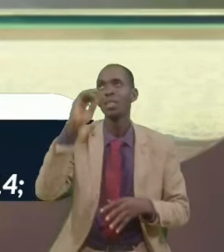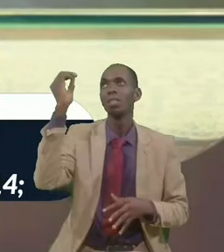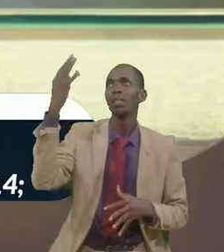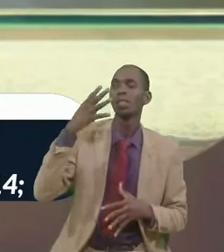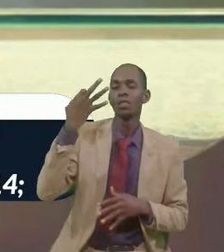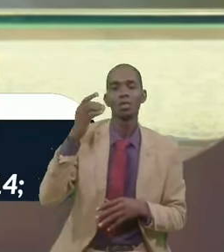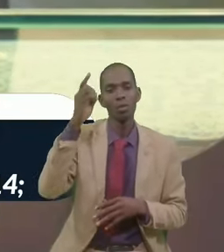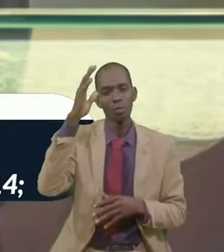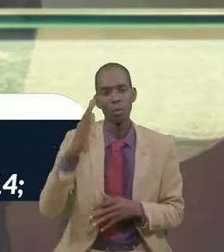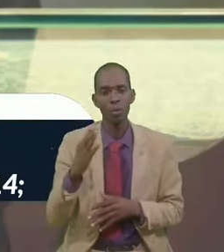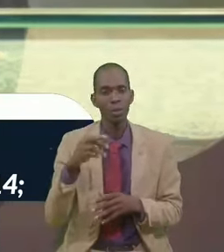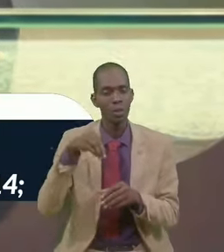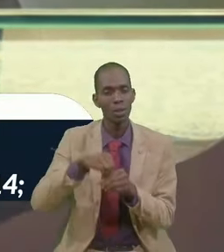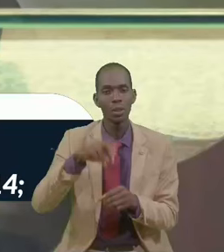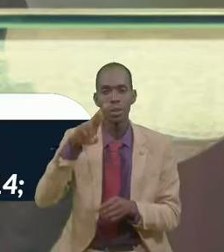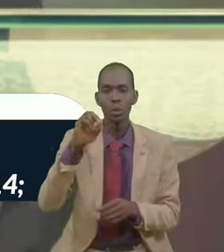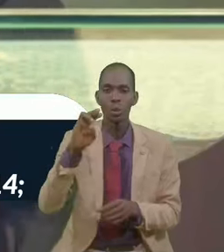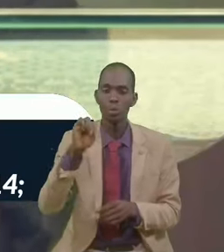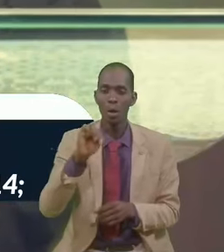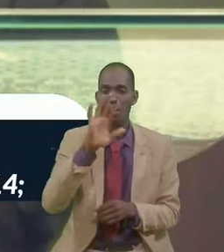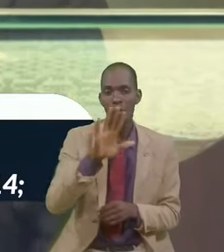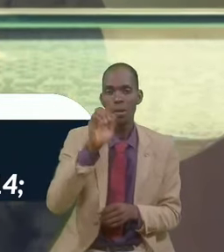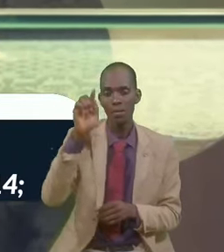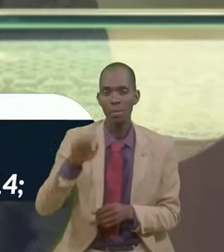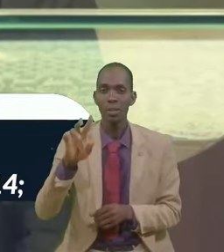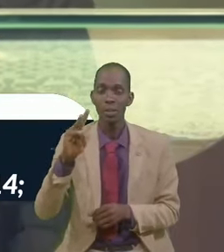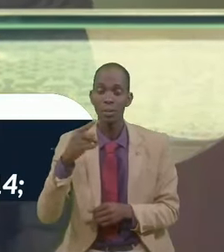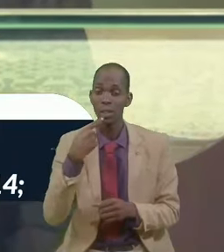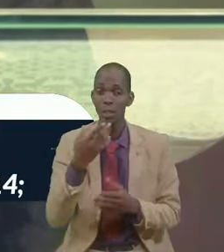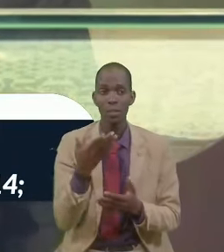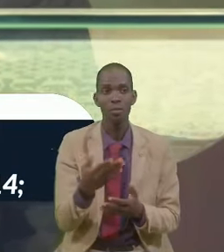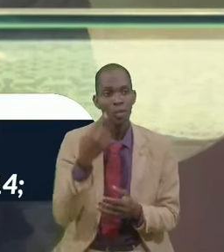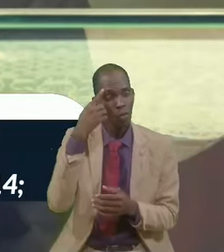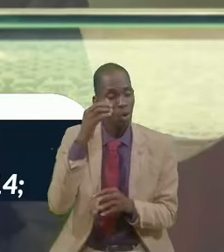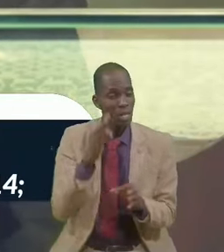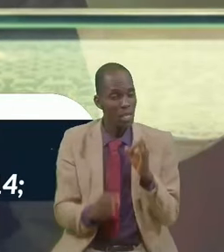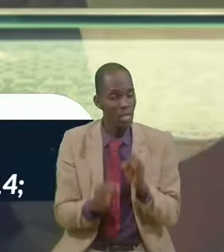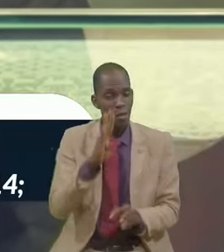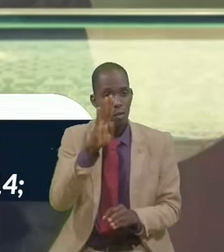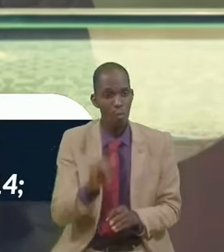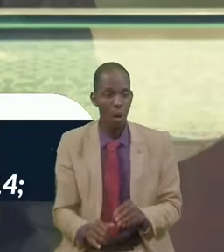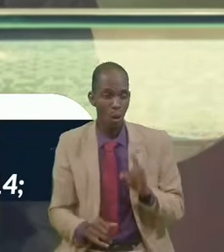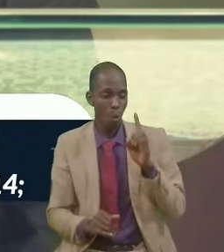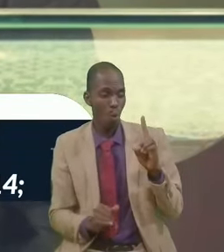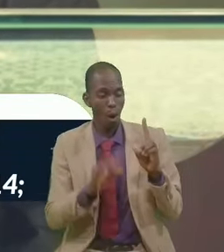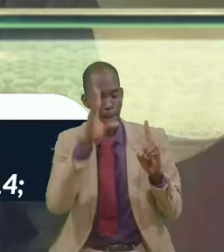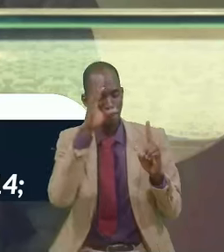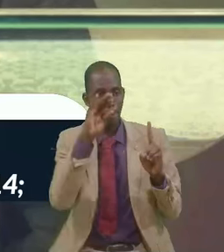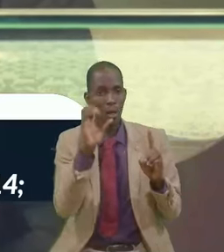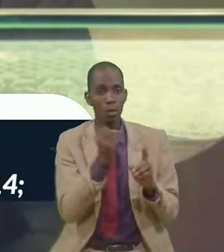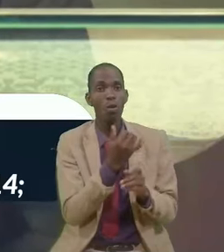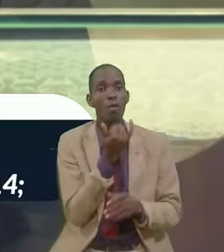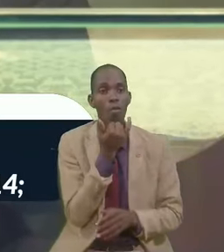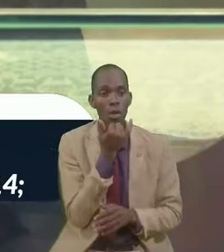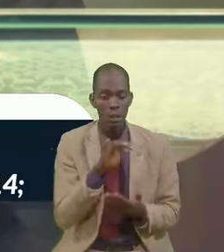Les grâces. Romains chapitre 5, verset 17 qui dit: si par l'offense d'un seul, la